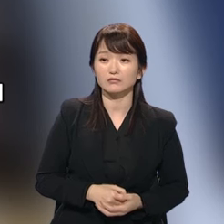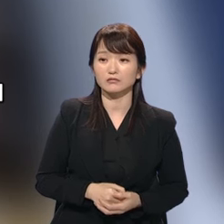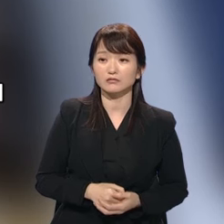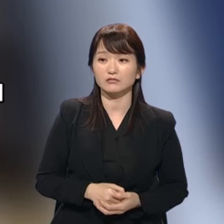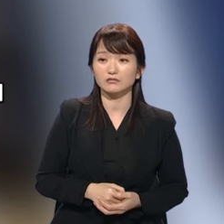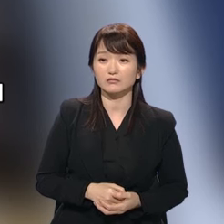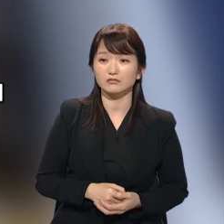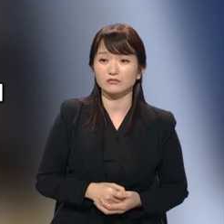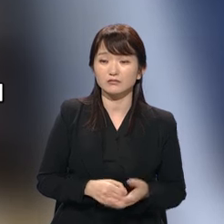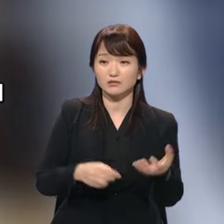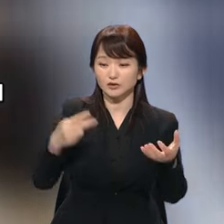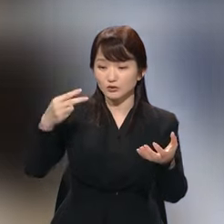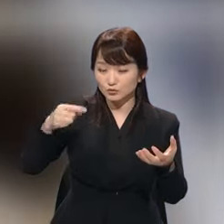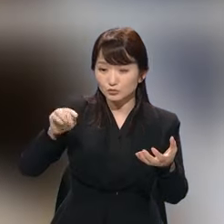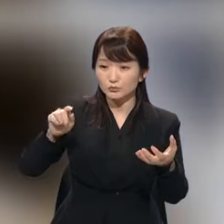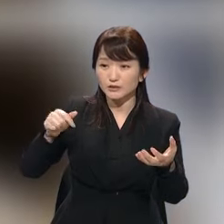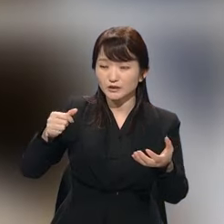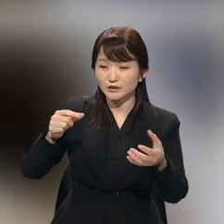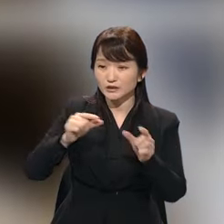뚝배기가 들어가 있어요. 뚝배기가.